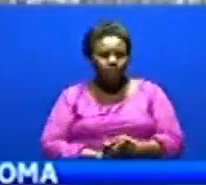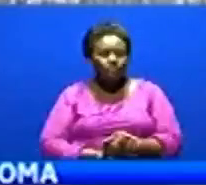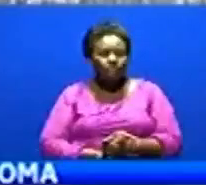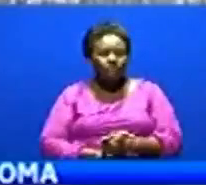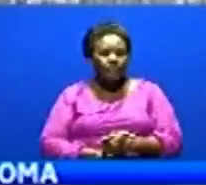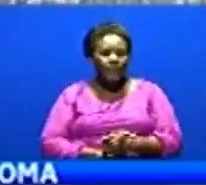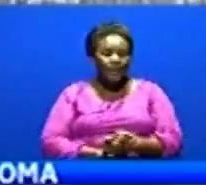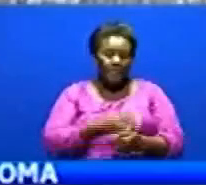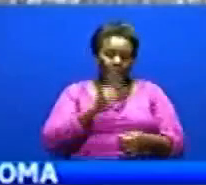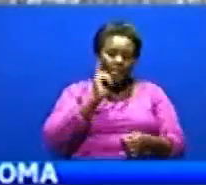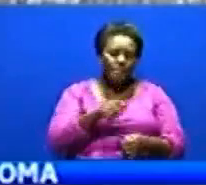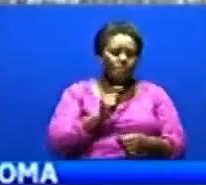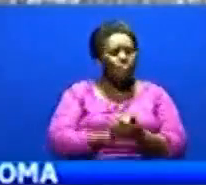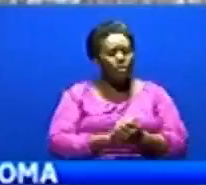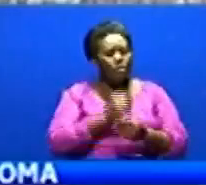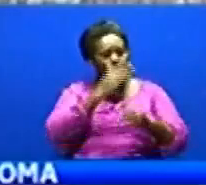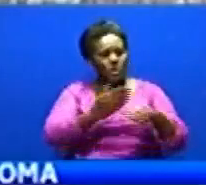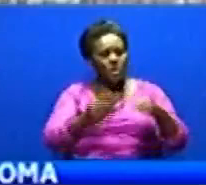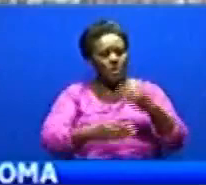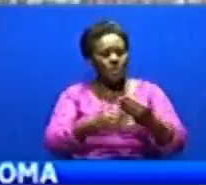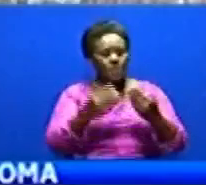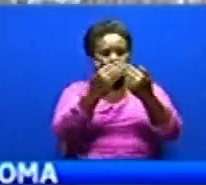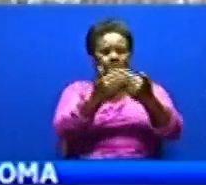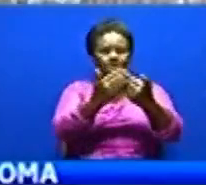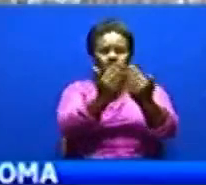lakini hapo nyuma inaipo karakana kwa ajili ya kutengeneza